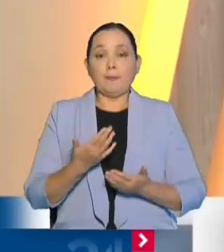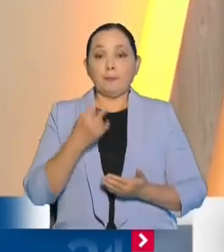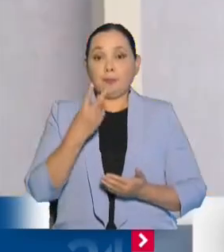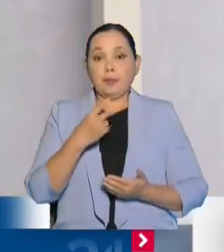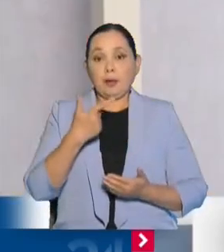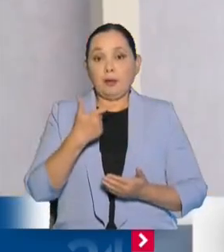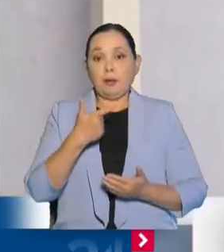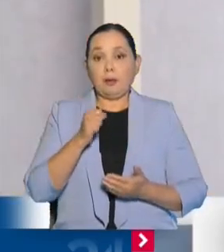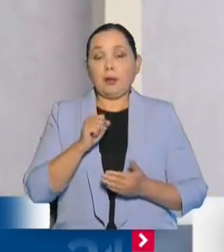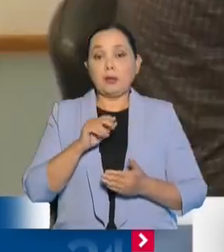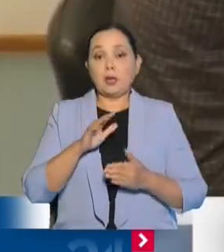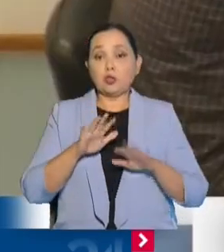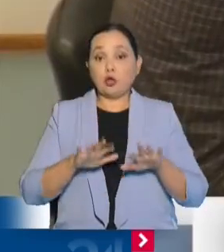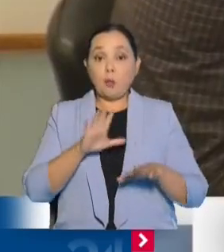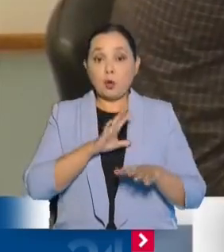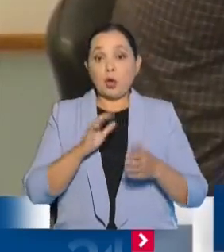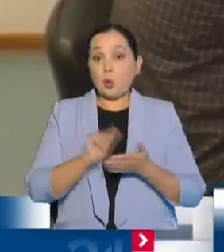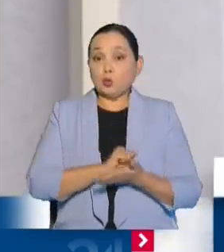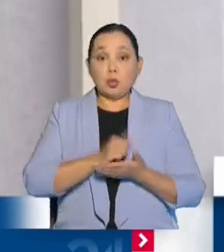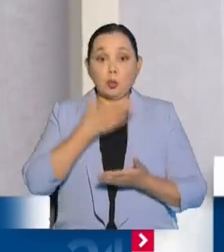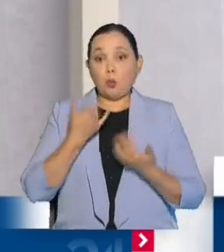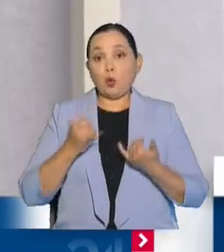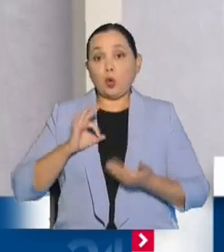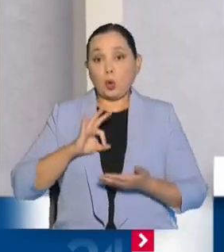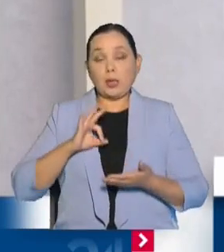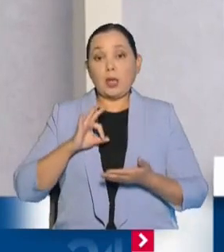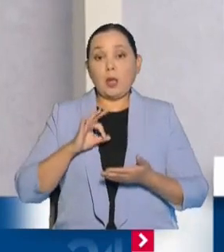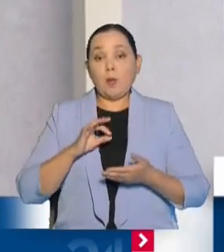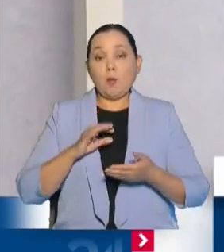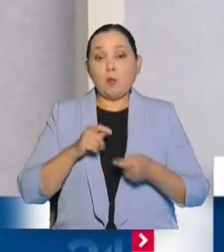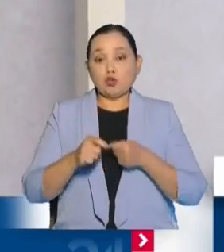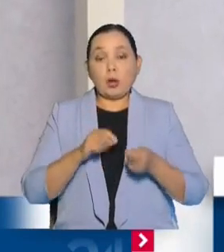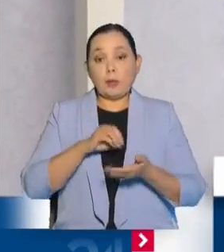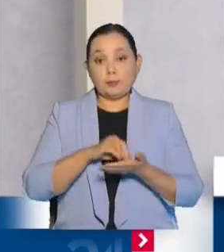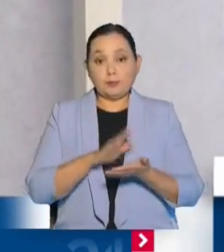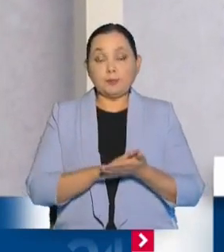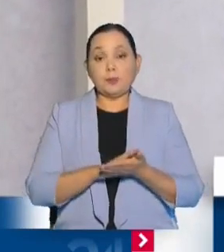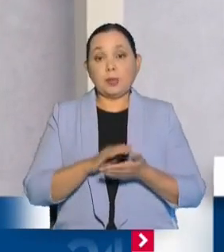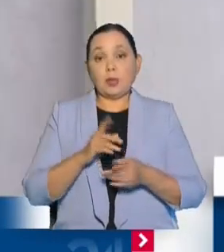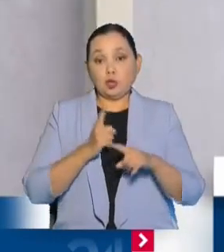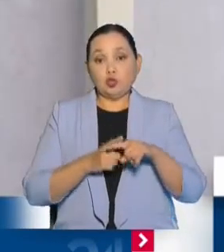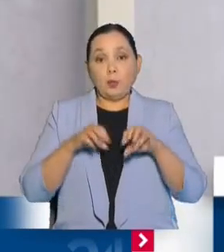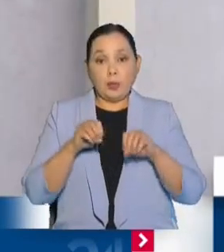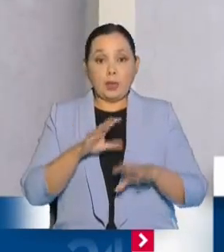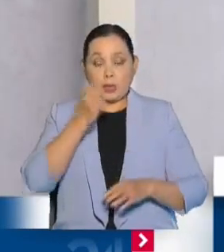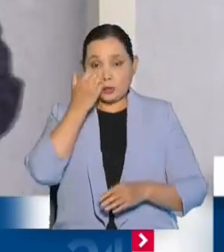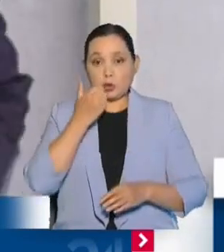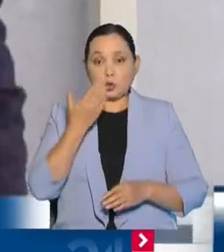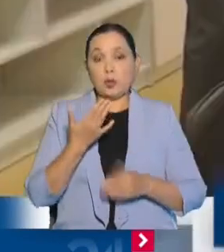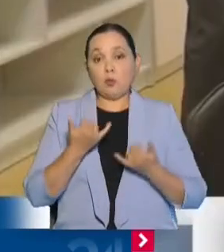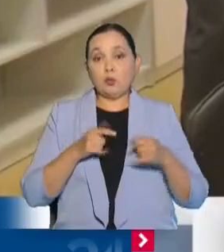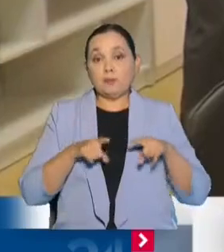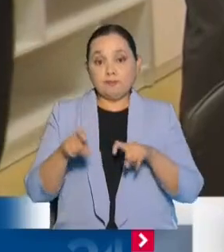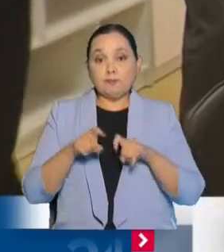cayım vardı, hücretleri yokdu. Bugün Erliye Başkanımız Ruhat'ın ötküzü verdi, icabı halkı verdi şimdi. Bunun için rahmet diyeyim ben. Sarsangarçılık bugün